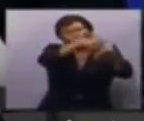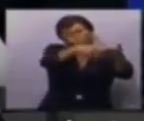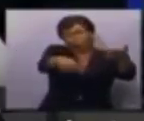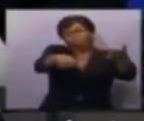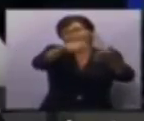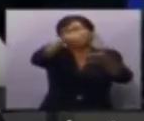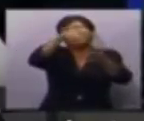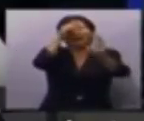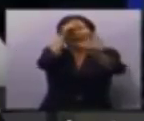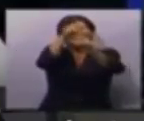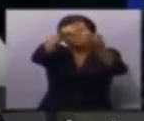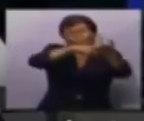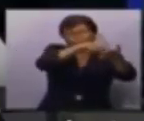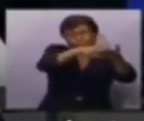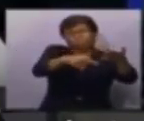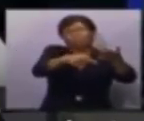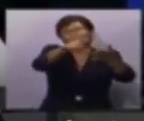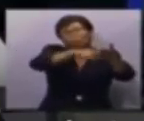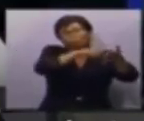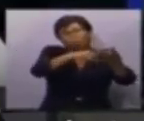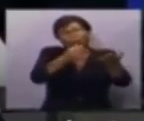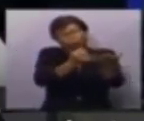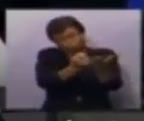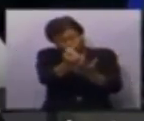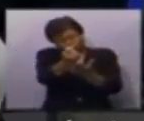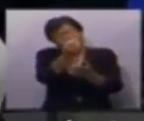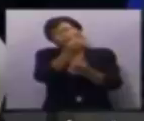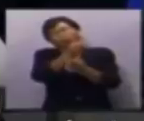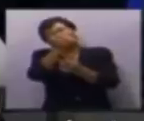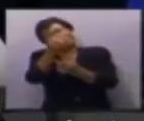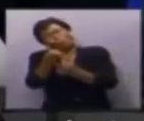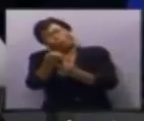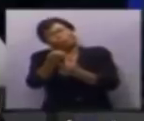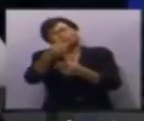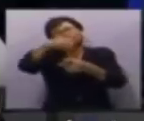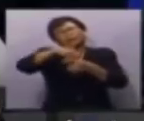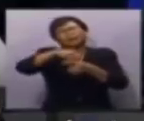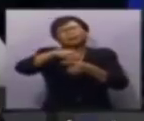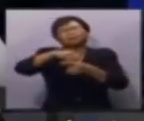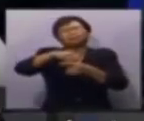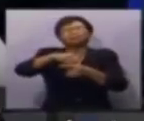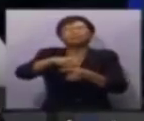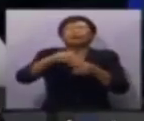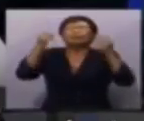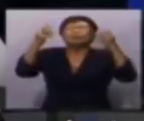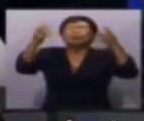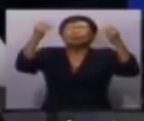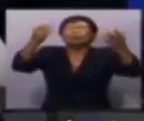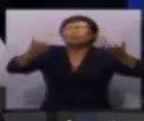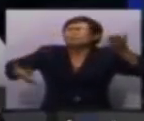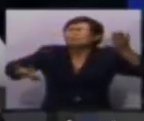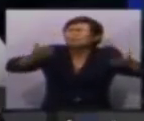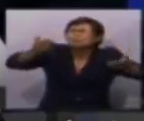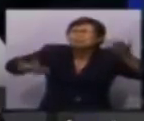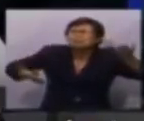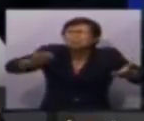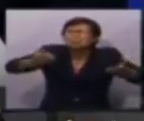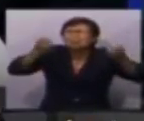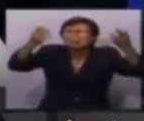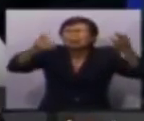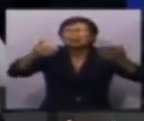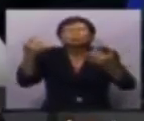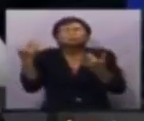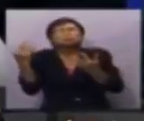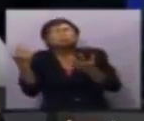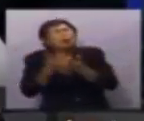menjadi lebih, bukan saja telus, tetapi lebih dalam keadaan yang ramai yang mungkin menantikan apa